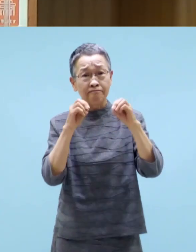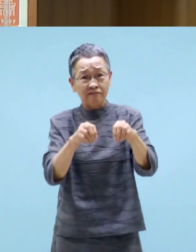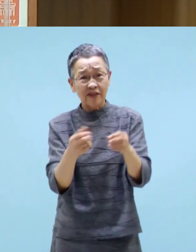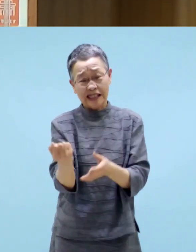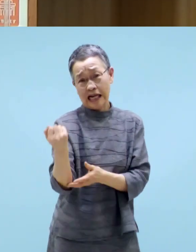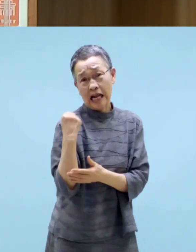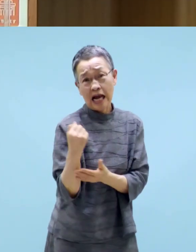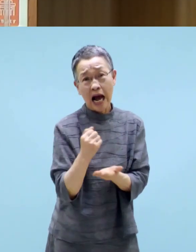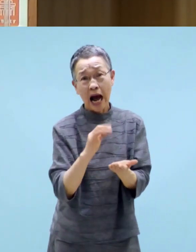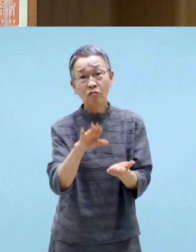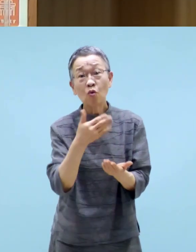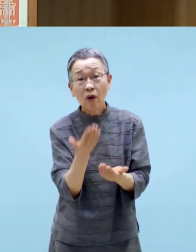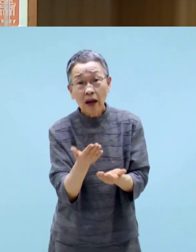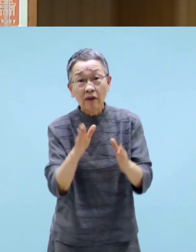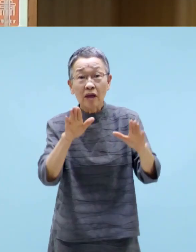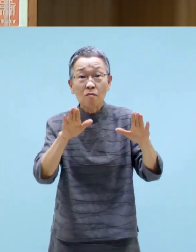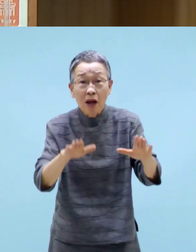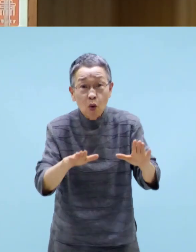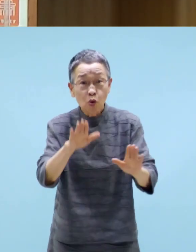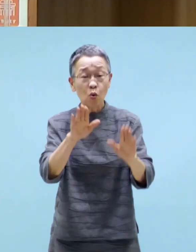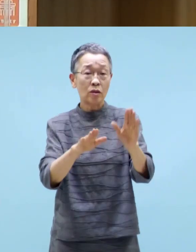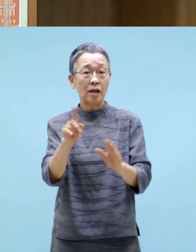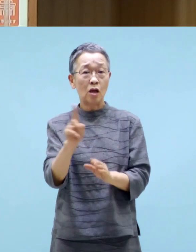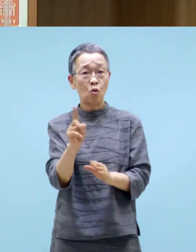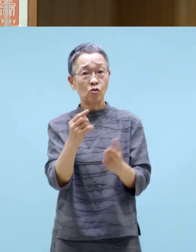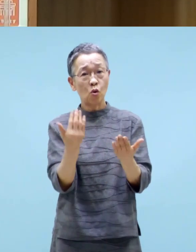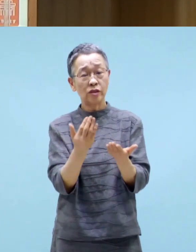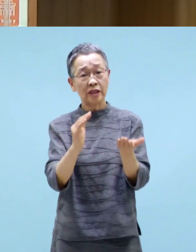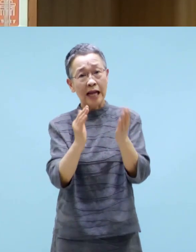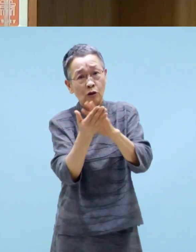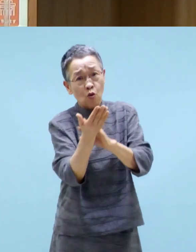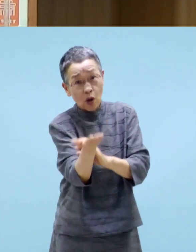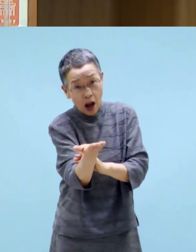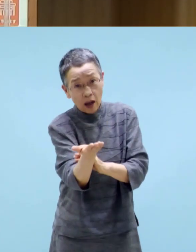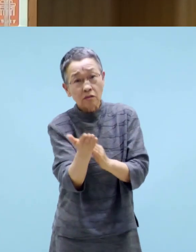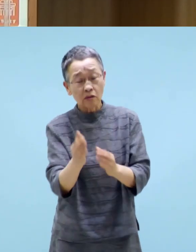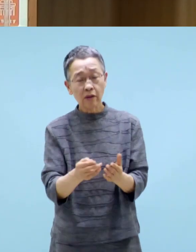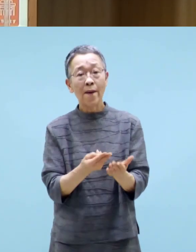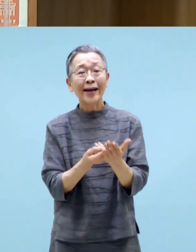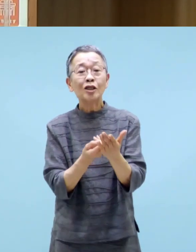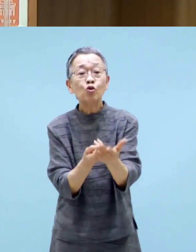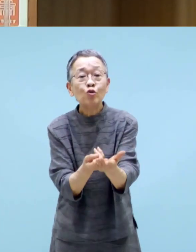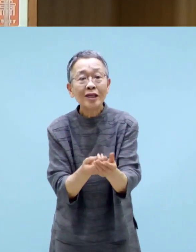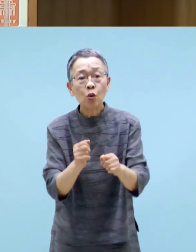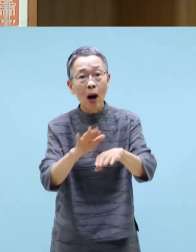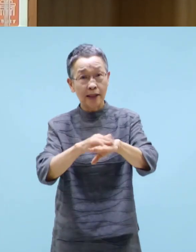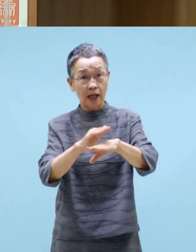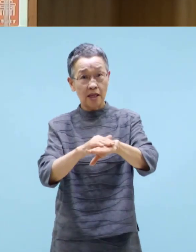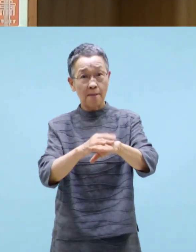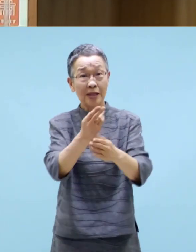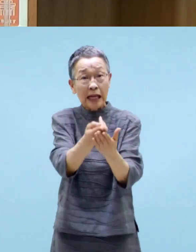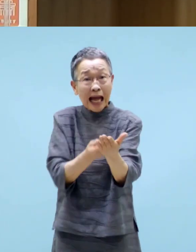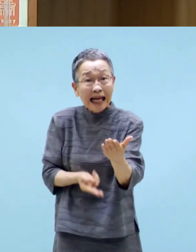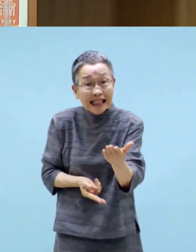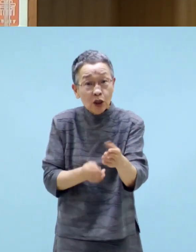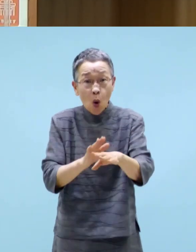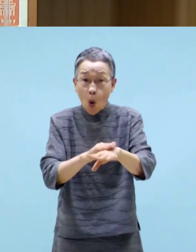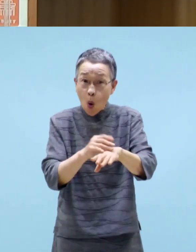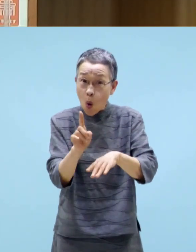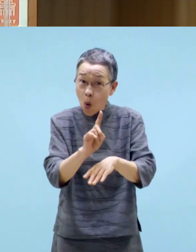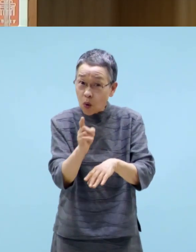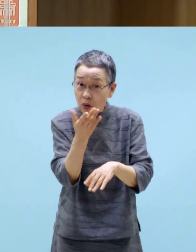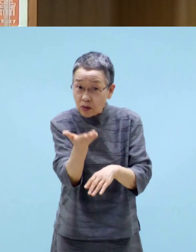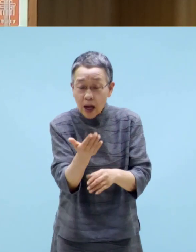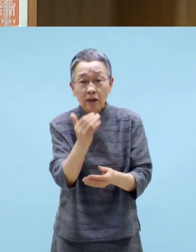スクというのは現時点の速報でどうなのか、でその上で入院の取り扱いや退院の取り扱いをどうするのかというのを早急